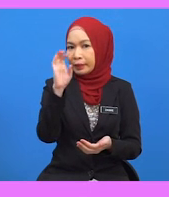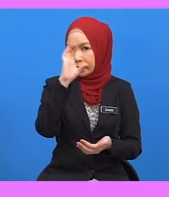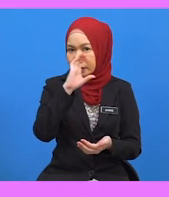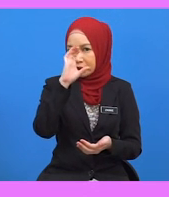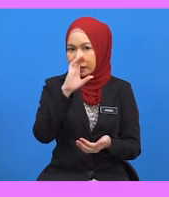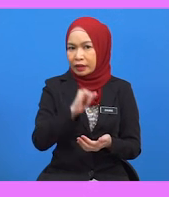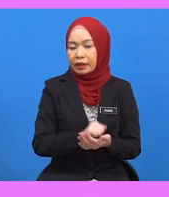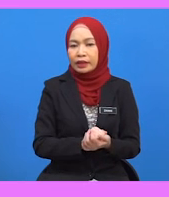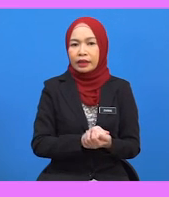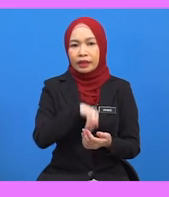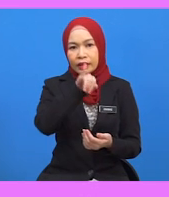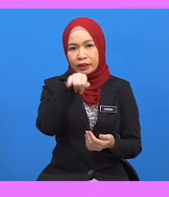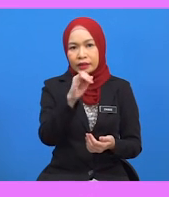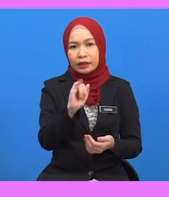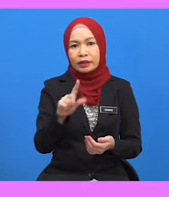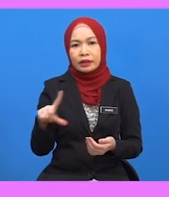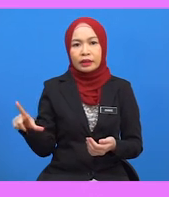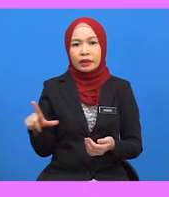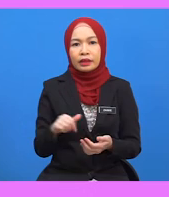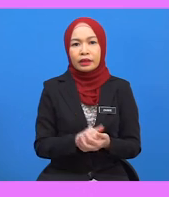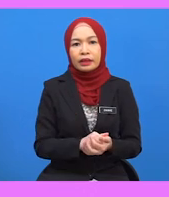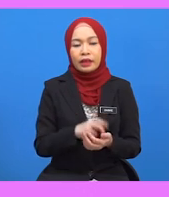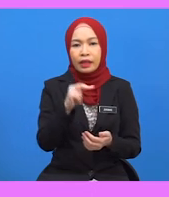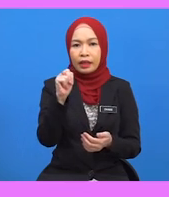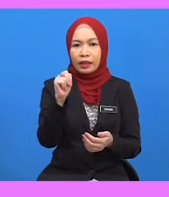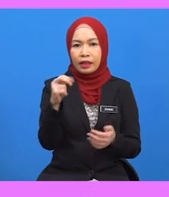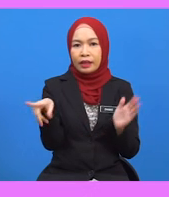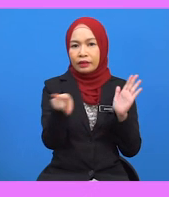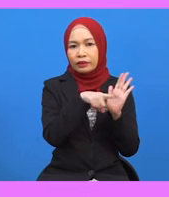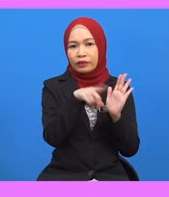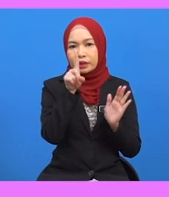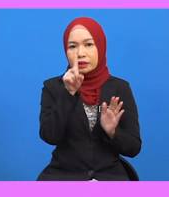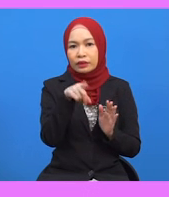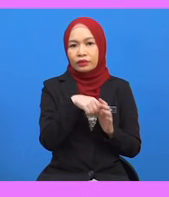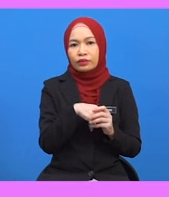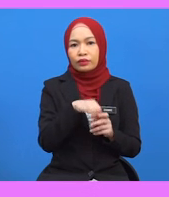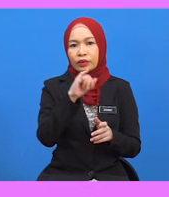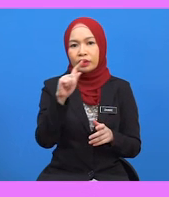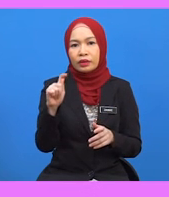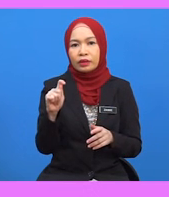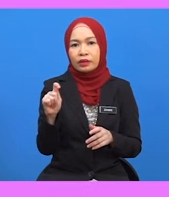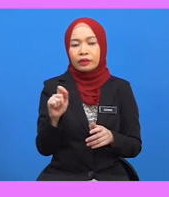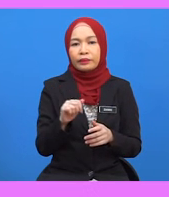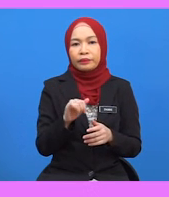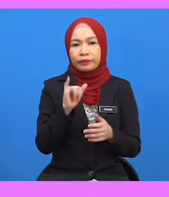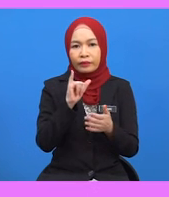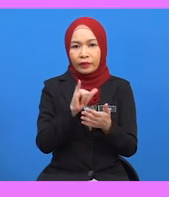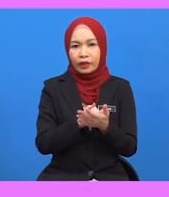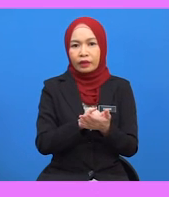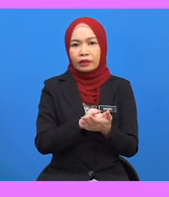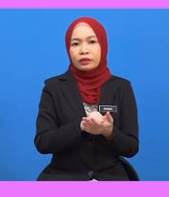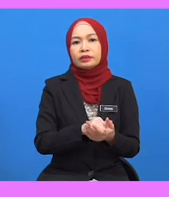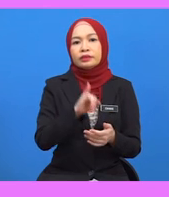J ialah N tolak 1, iaitu item terakhir dalam